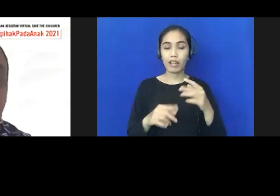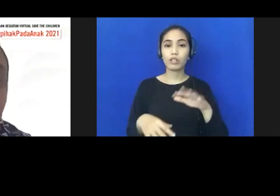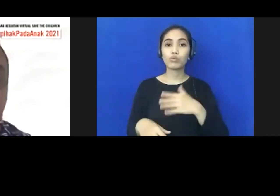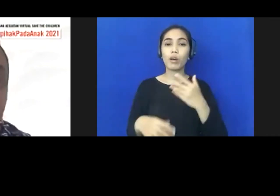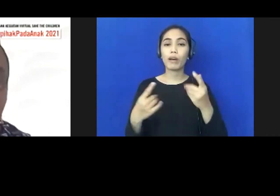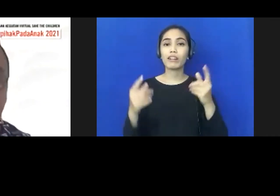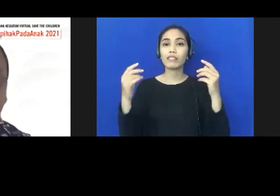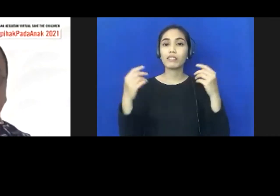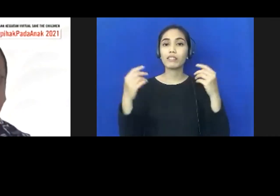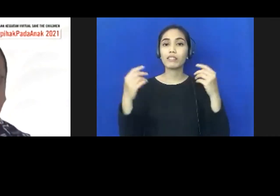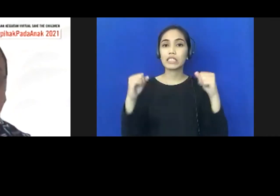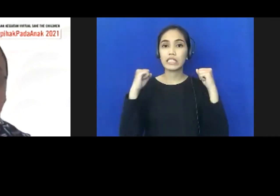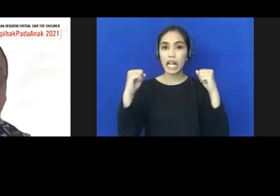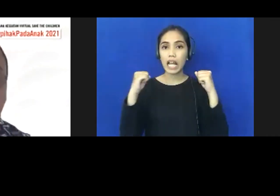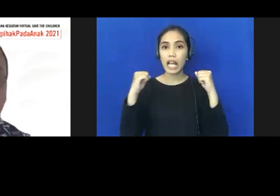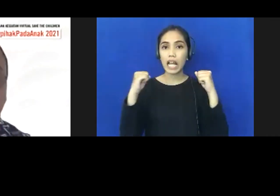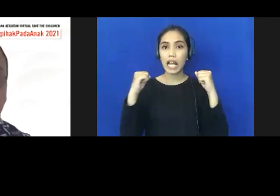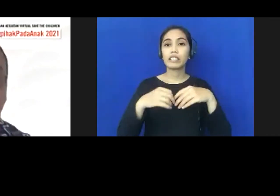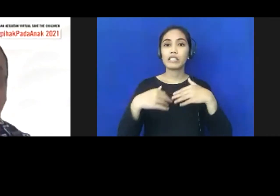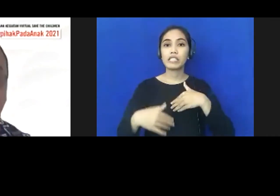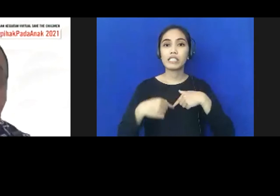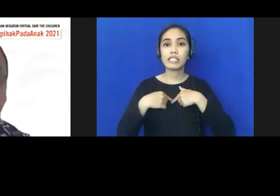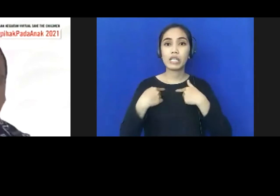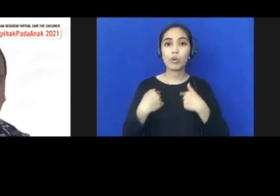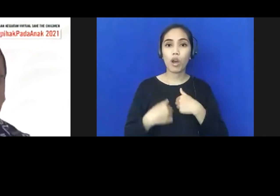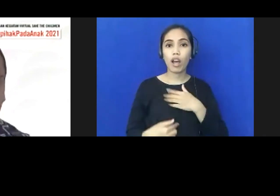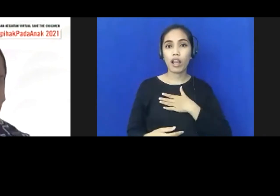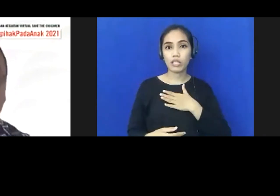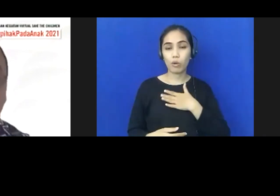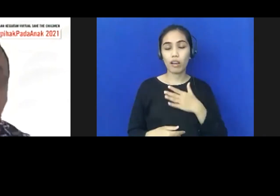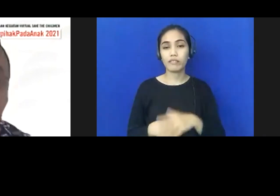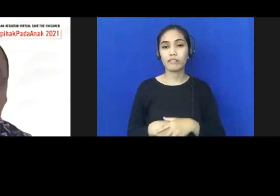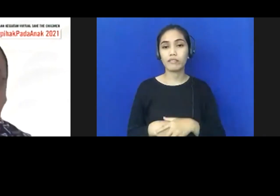Mbak Jeki Pinglawati, Koordinator Program Yayasan Puli.